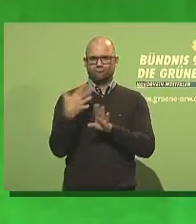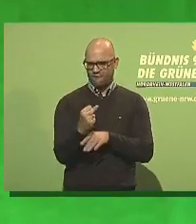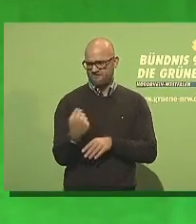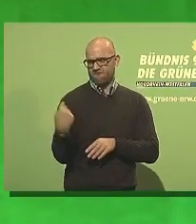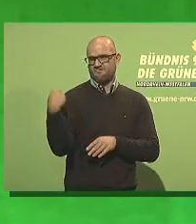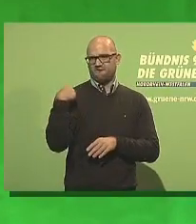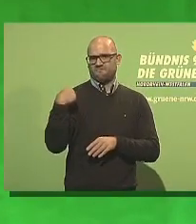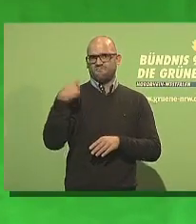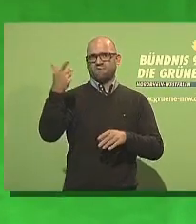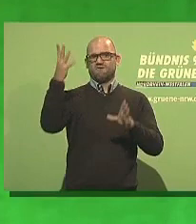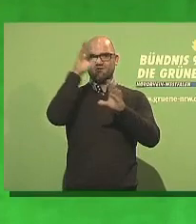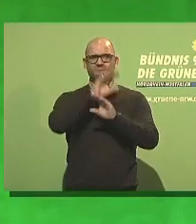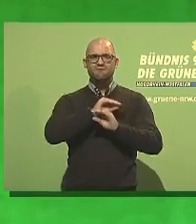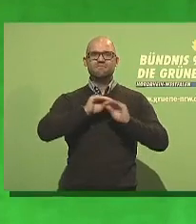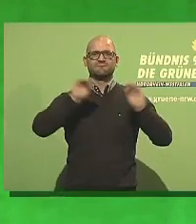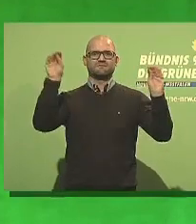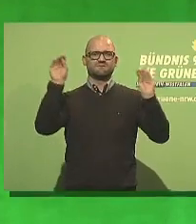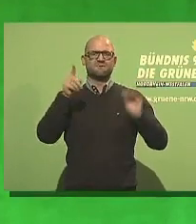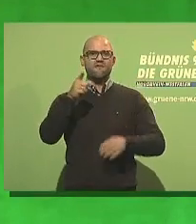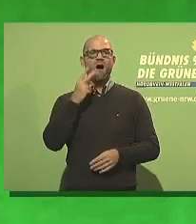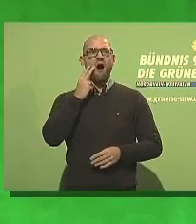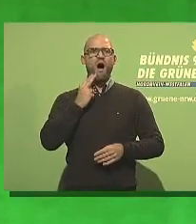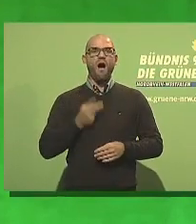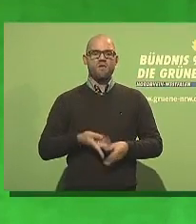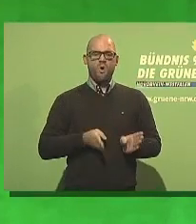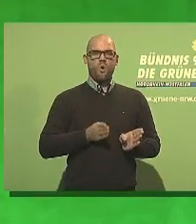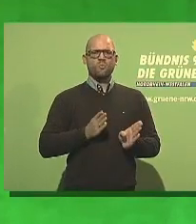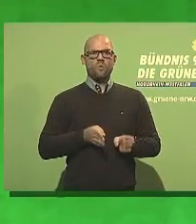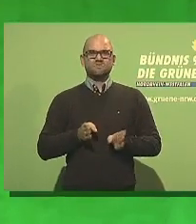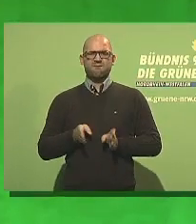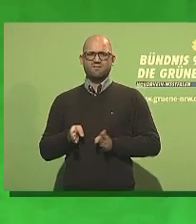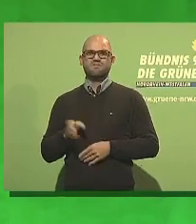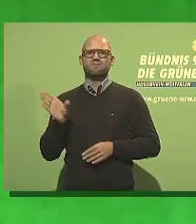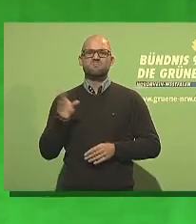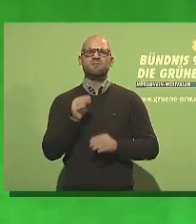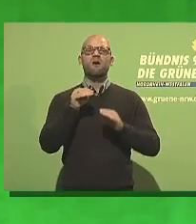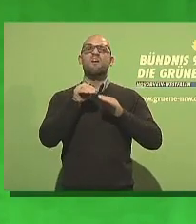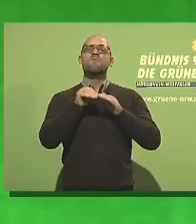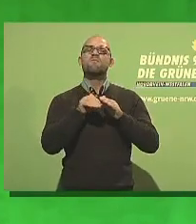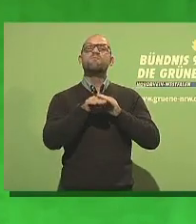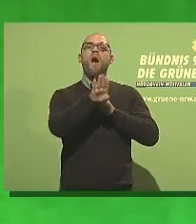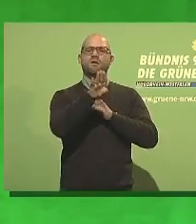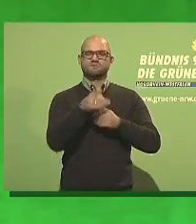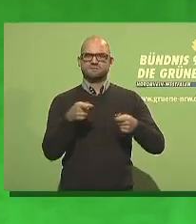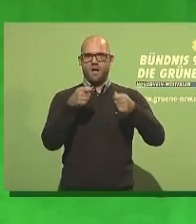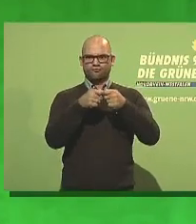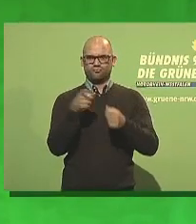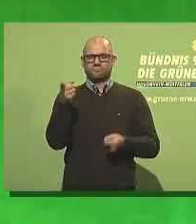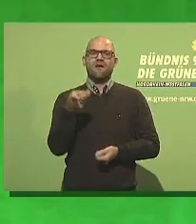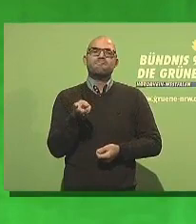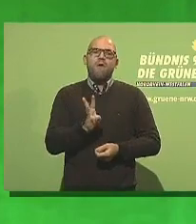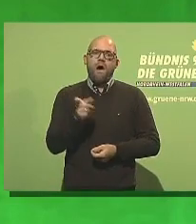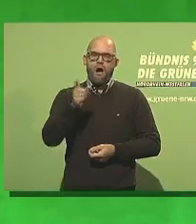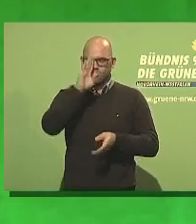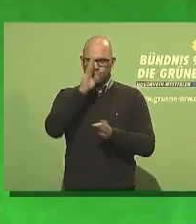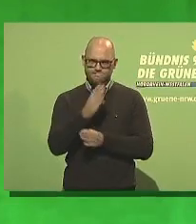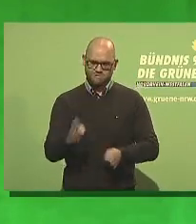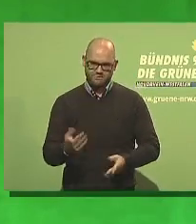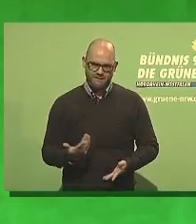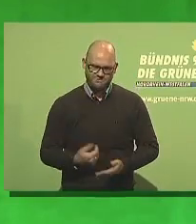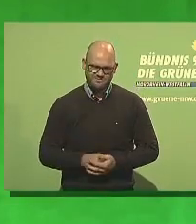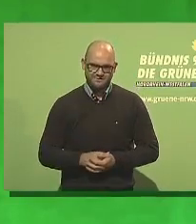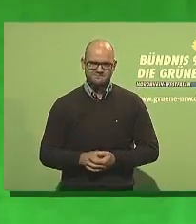Partei des Biedermeiers mit Faxanschluss erwiesen. Das WLAN funktionierte nämlich auch nicht.